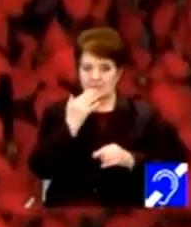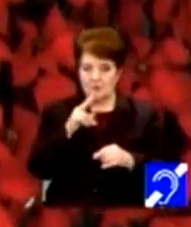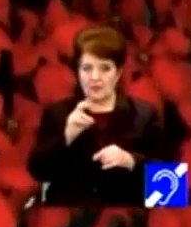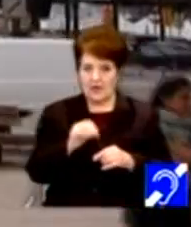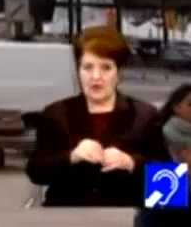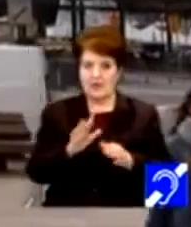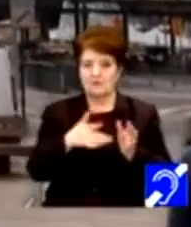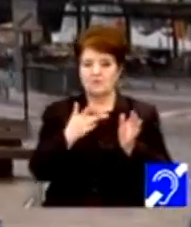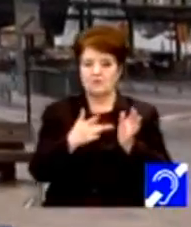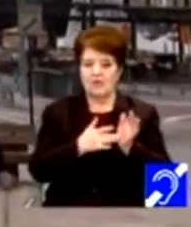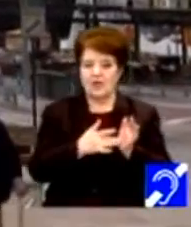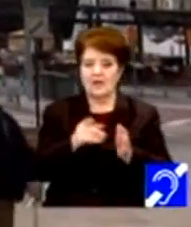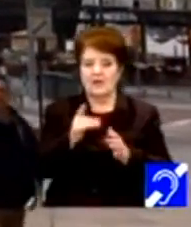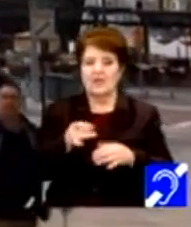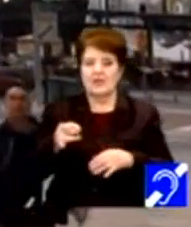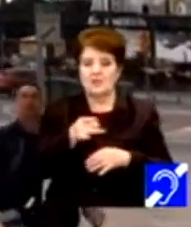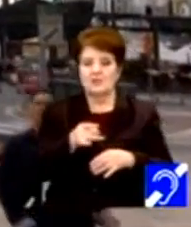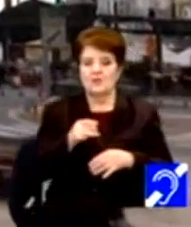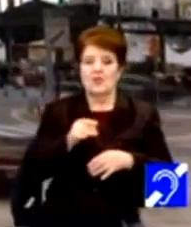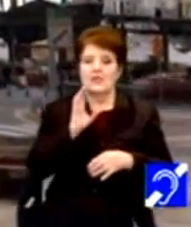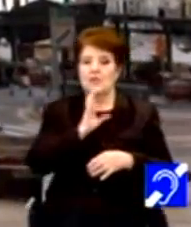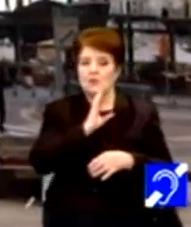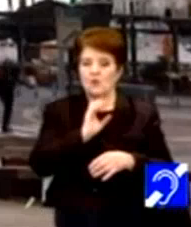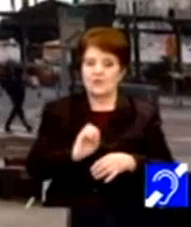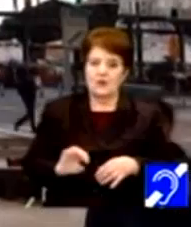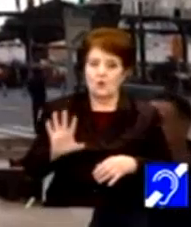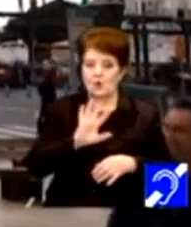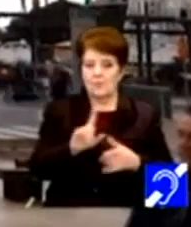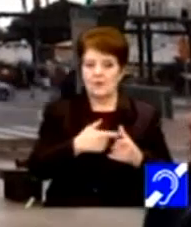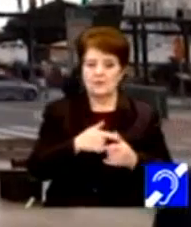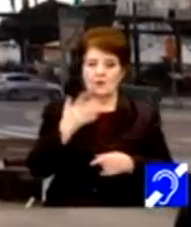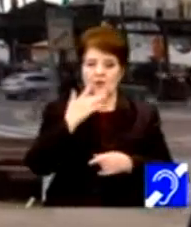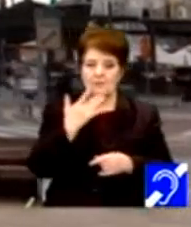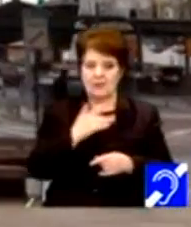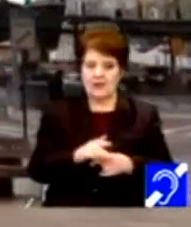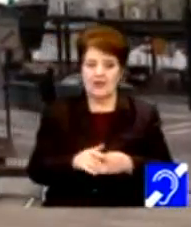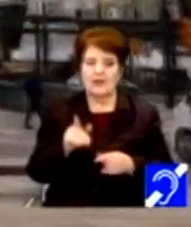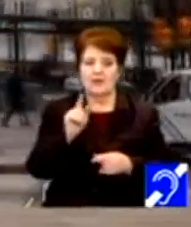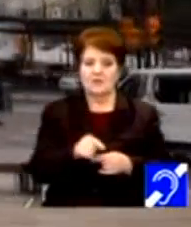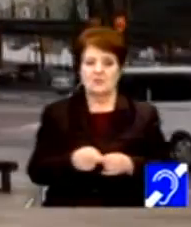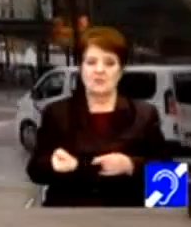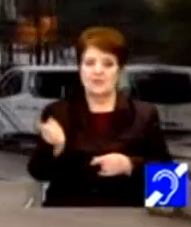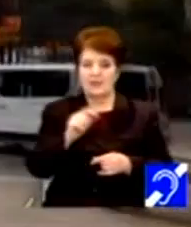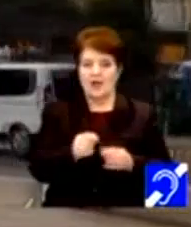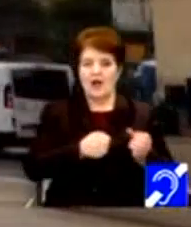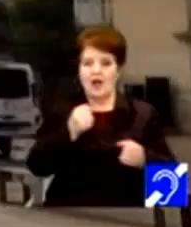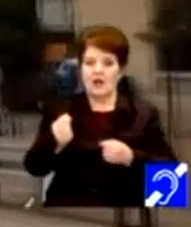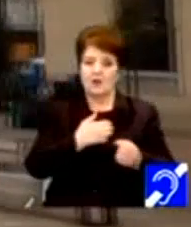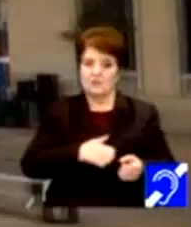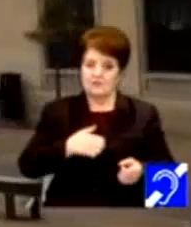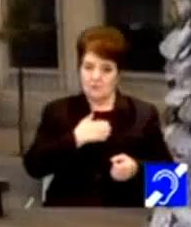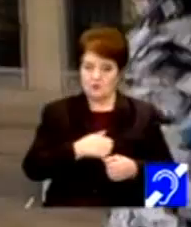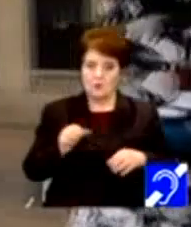au sedii centrale în regiuni friguroase din nordul Europei sau în Statele Unite ale Americii și ajung să-și premieze angajații valoroși